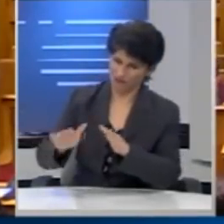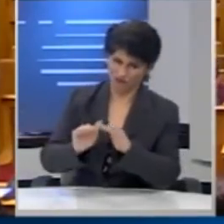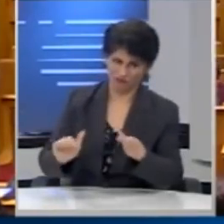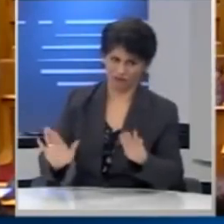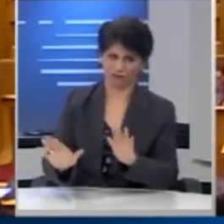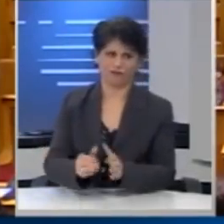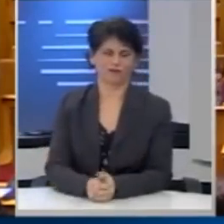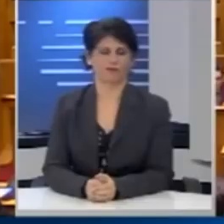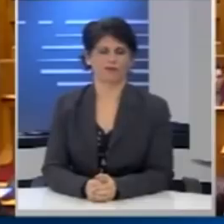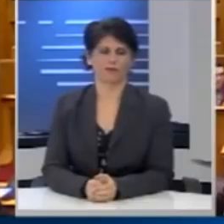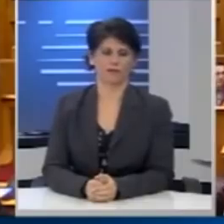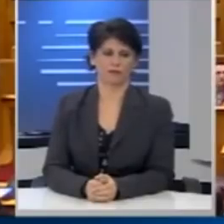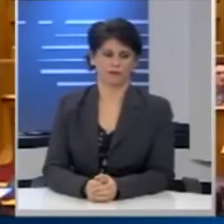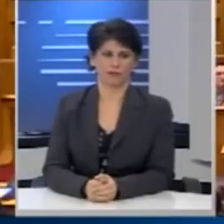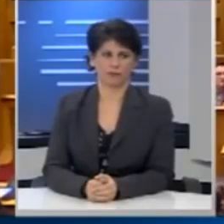Ελάτε λίγο.